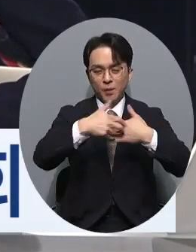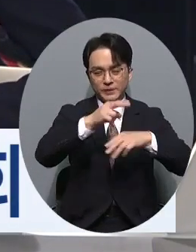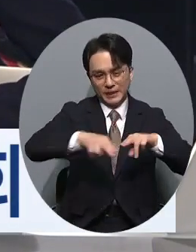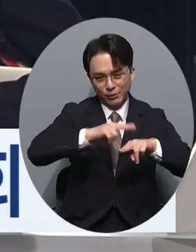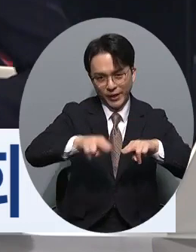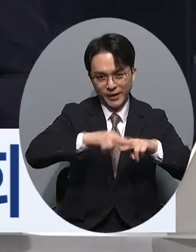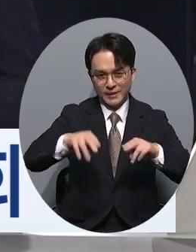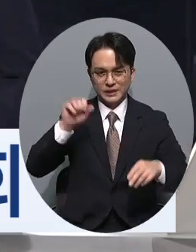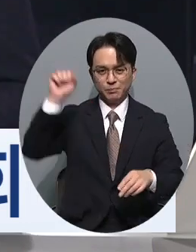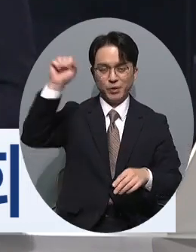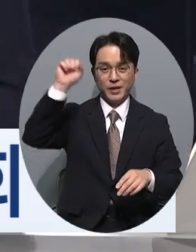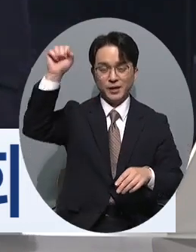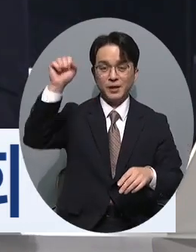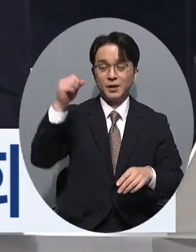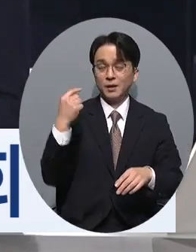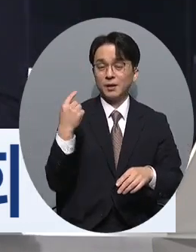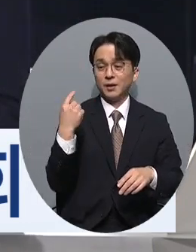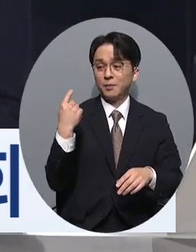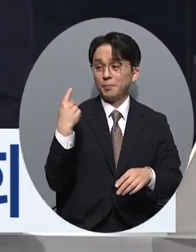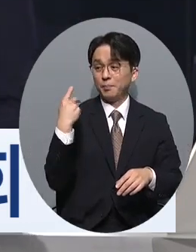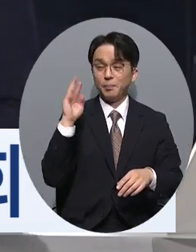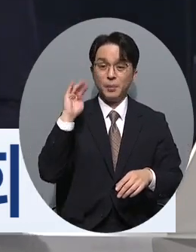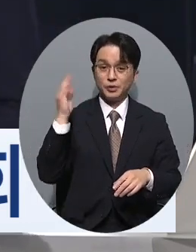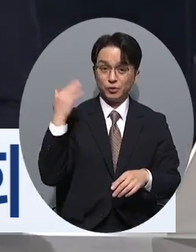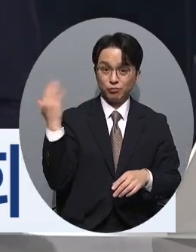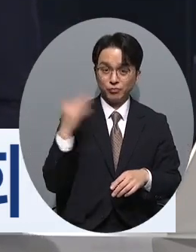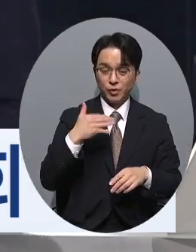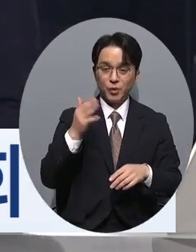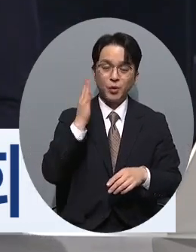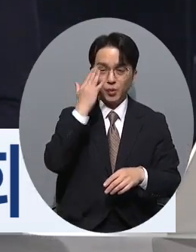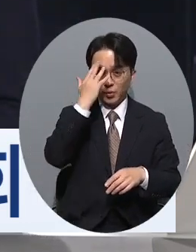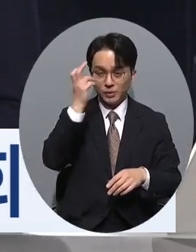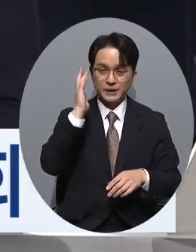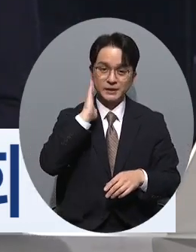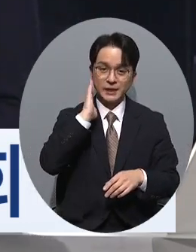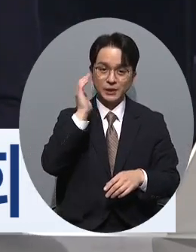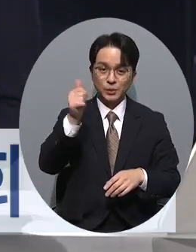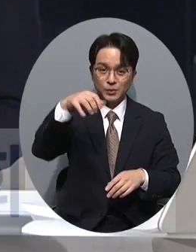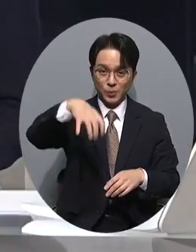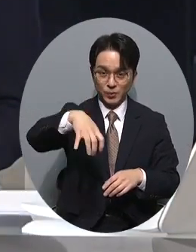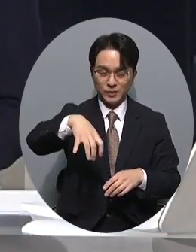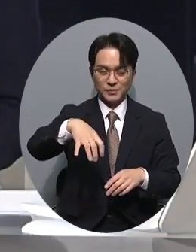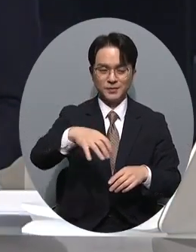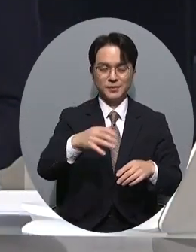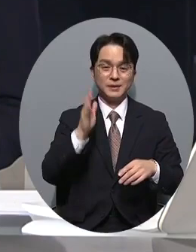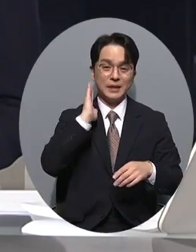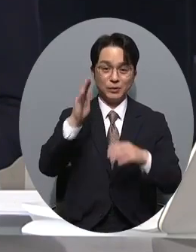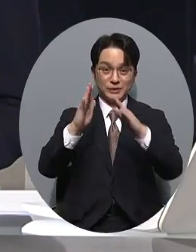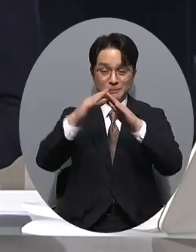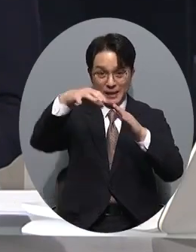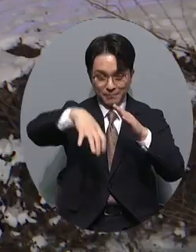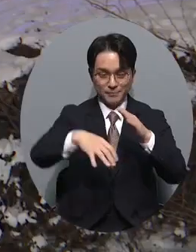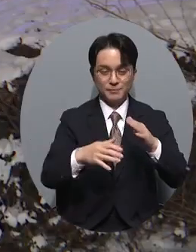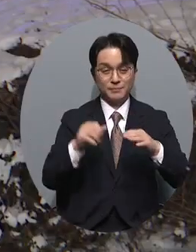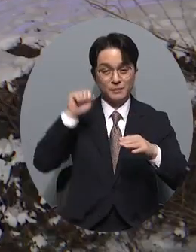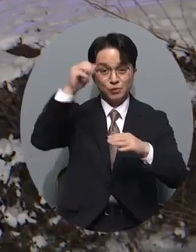있는데 일부 참여자가 부적절한 발언을 해 논란 잃고 있습니다 고희동 기자의 보도입니다